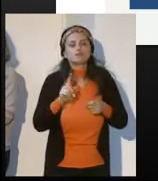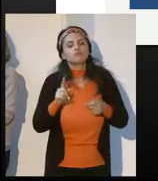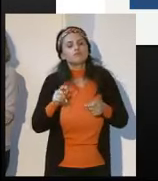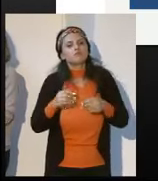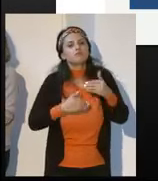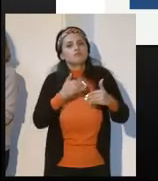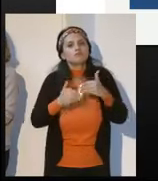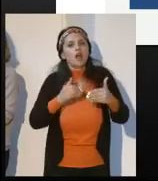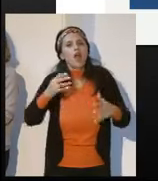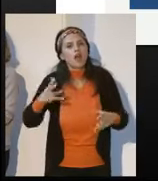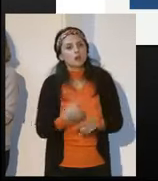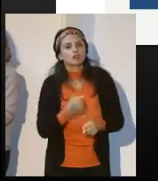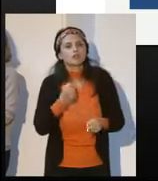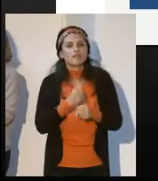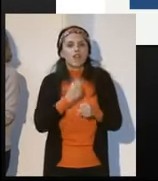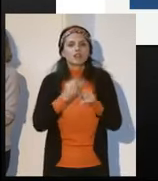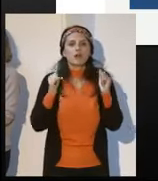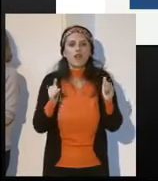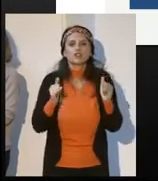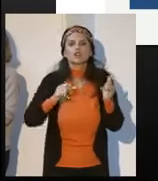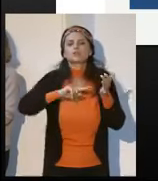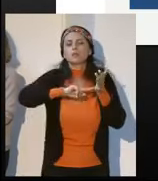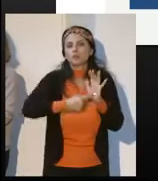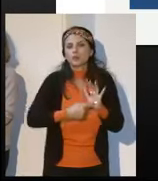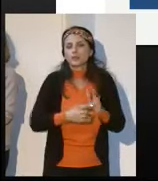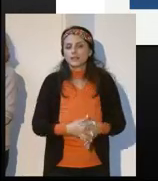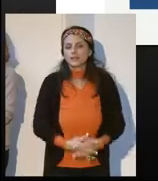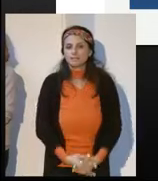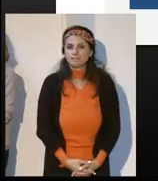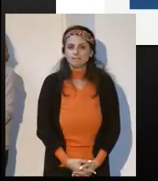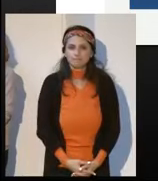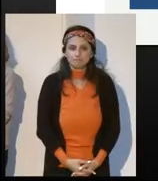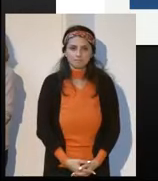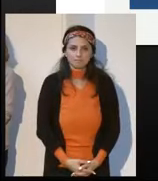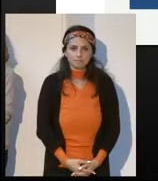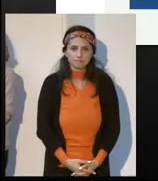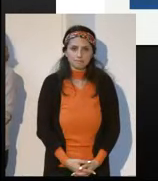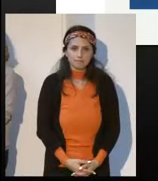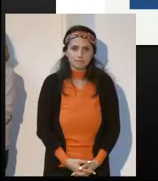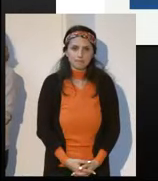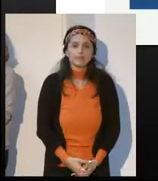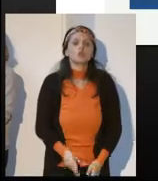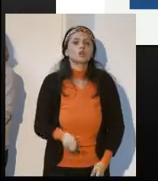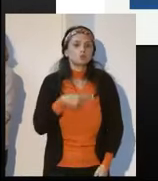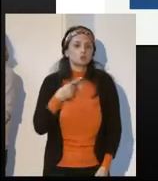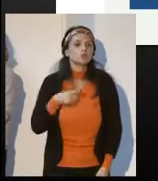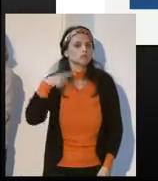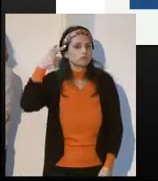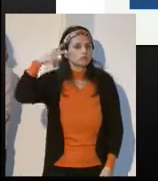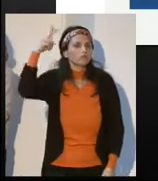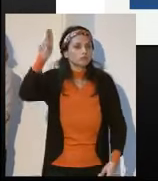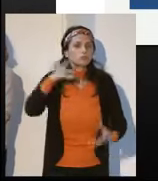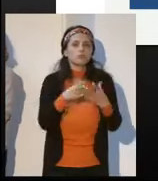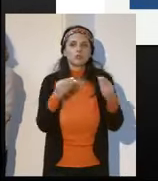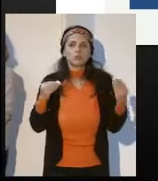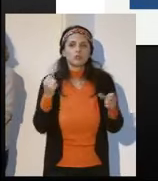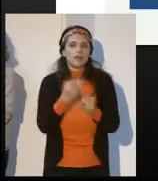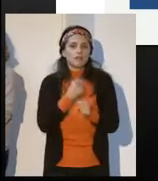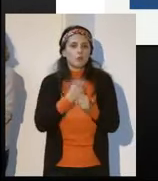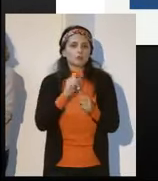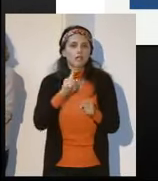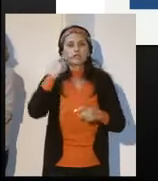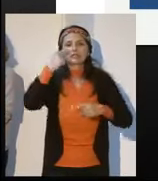am reusit sa atingem aceste obiective sunt Inca multe de facut in sistemul de